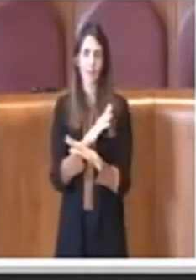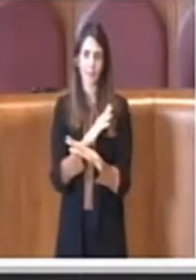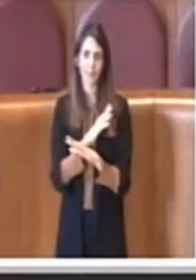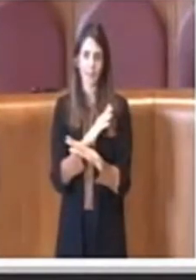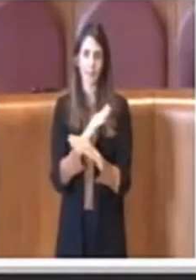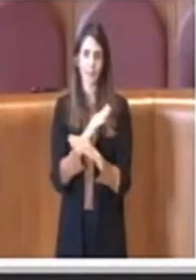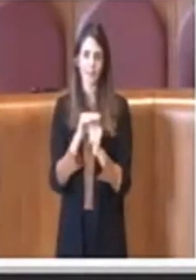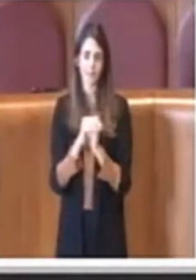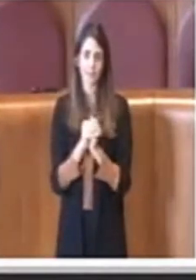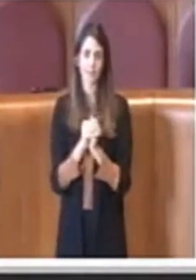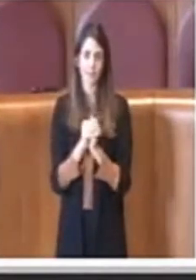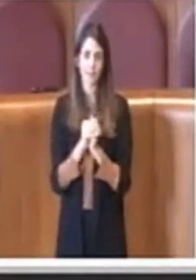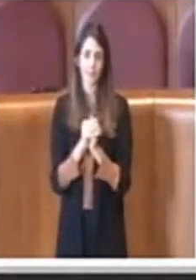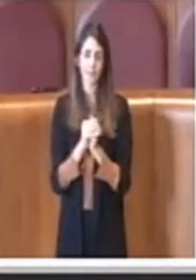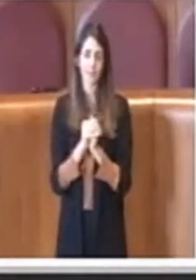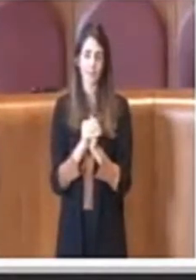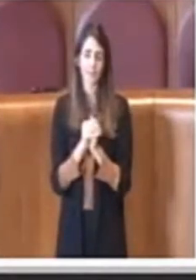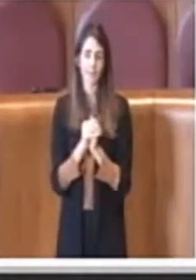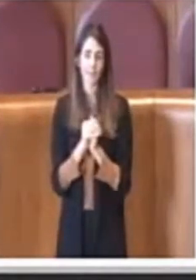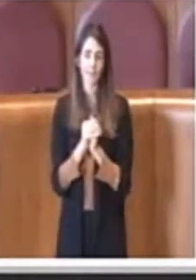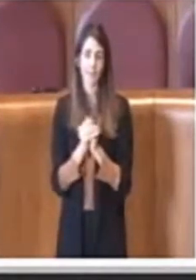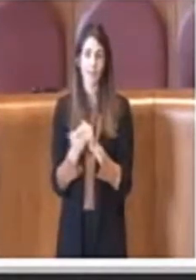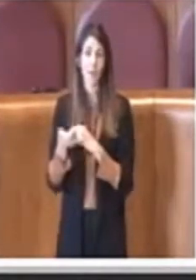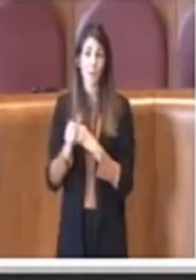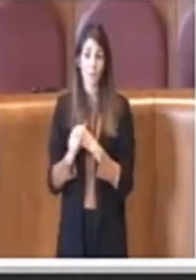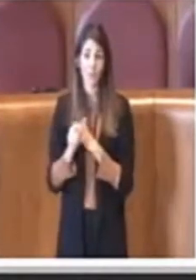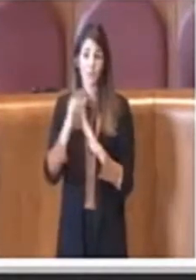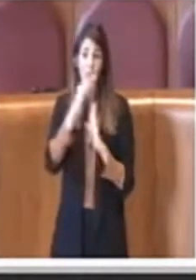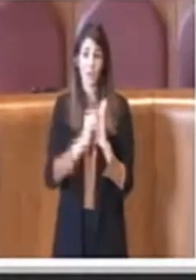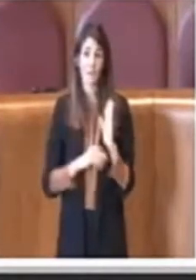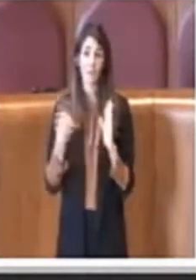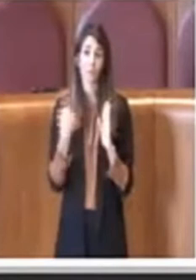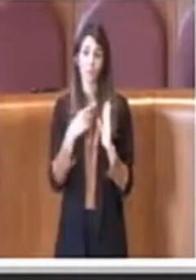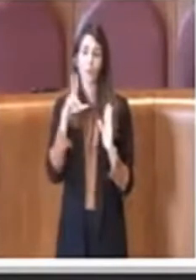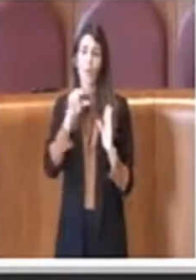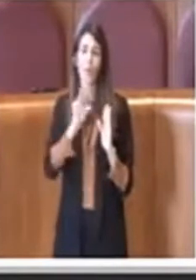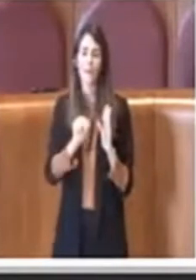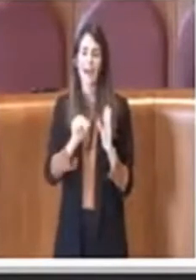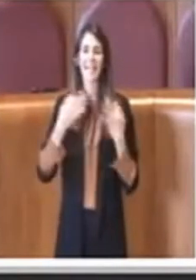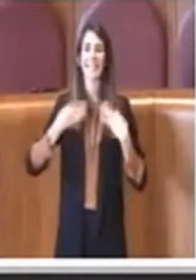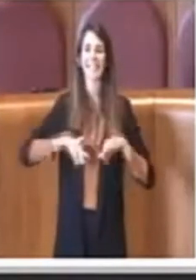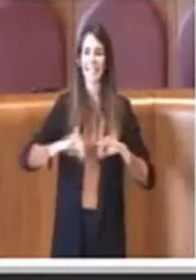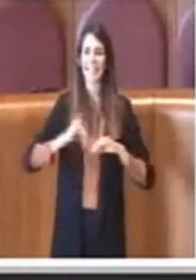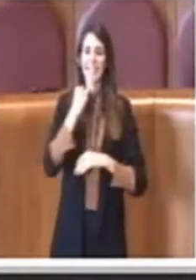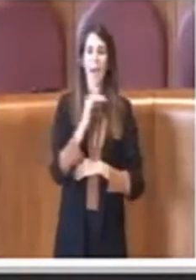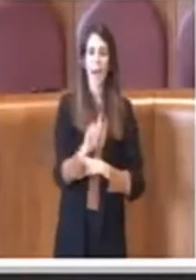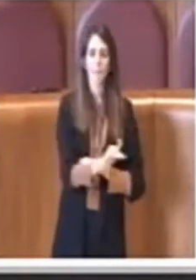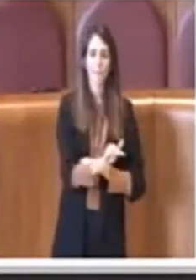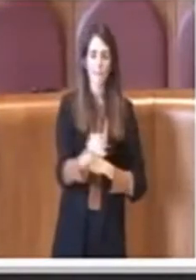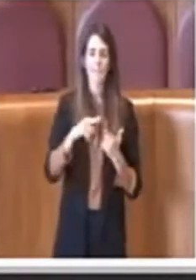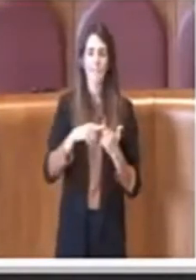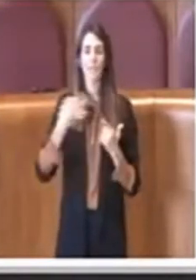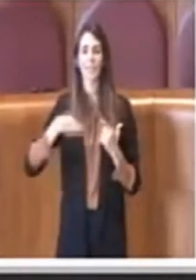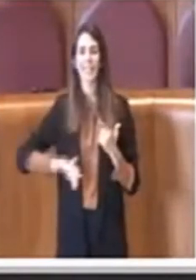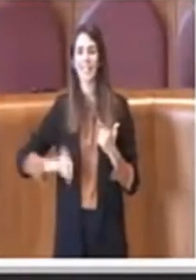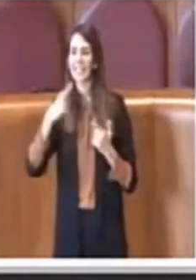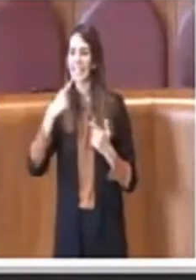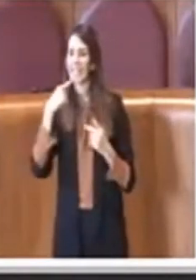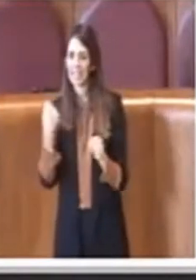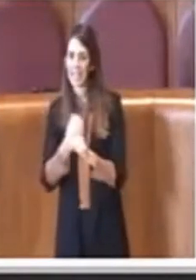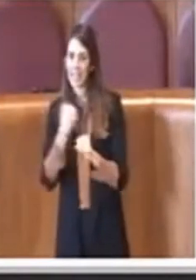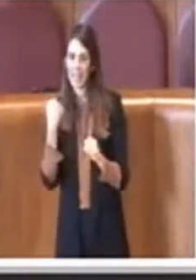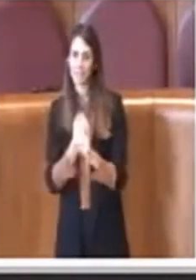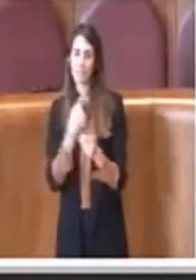l'accento sulla dignità della persona la dignità del bambino la dignità anche del lavoratore quindi